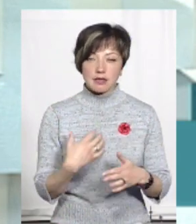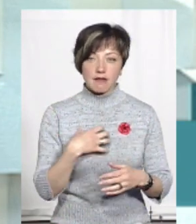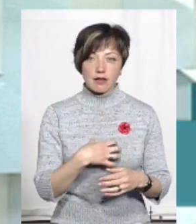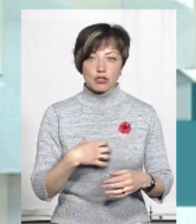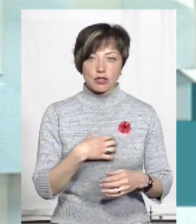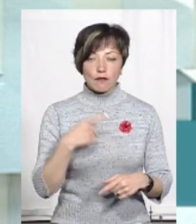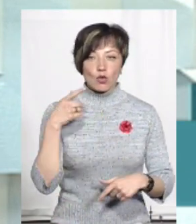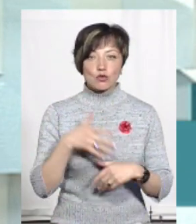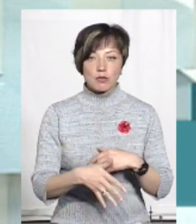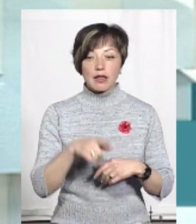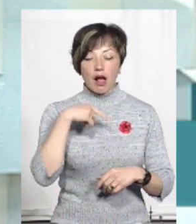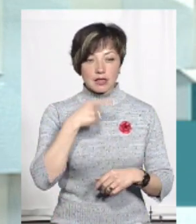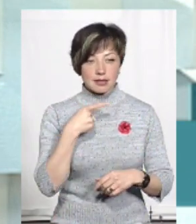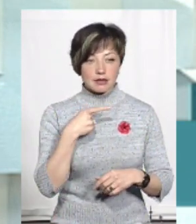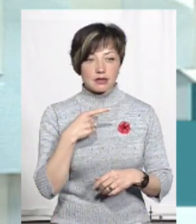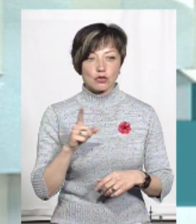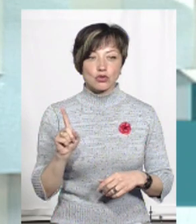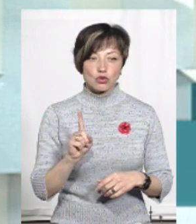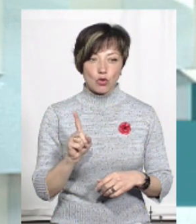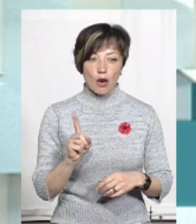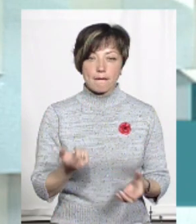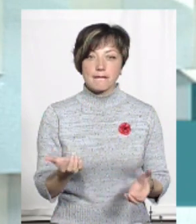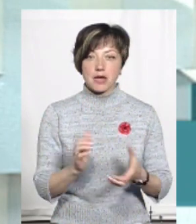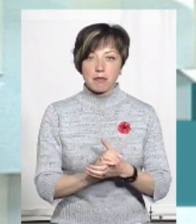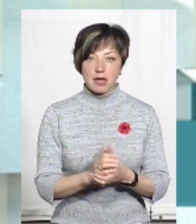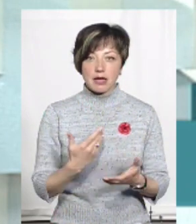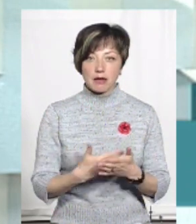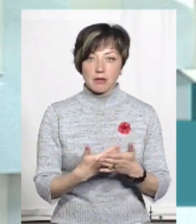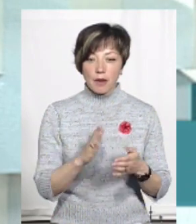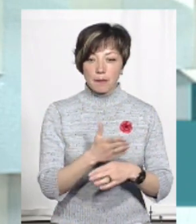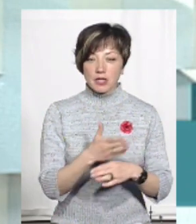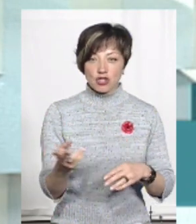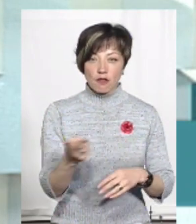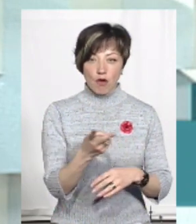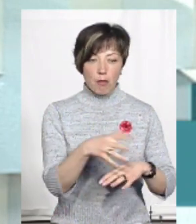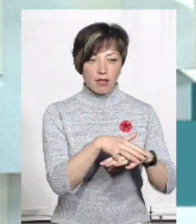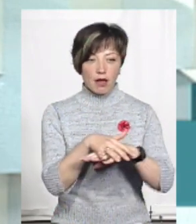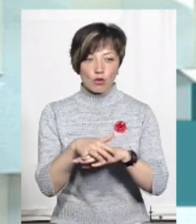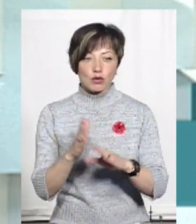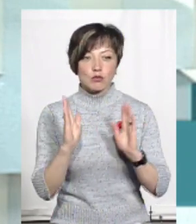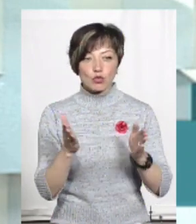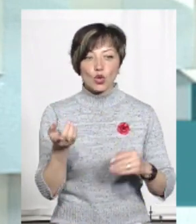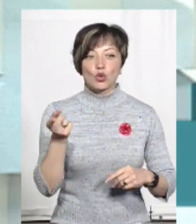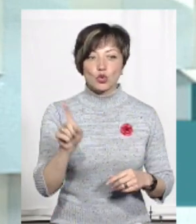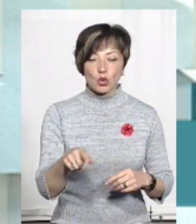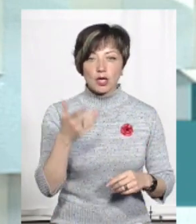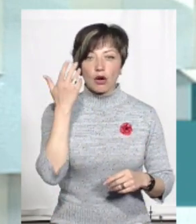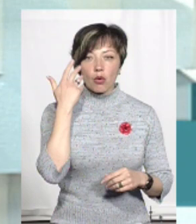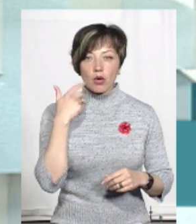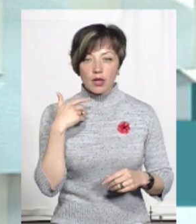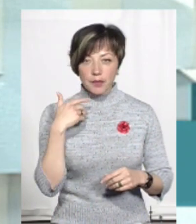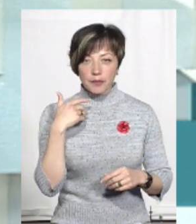важливо розуміти і казати, що примирення, наприклад, між цими двома народами буде тоді,